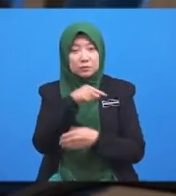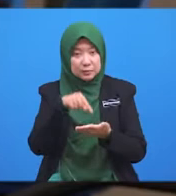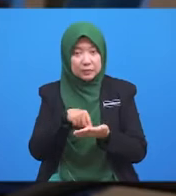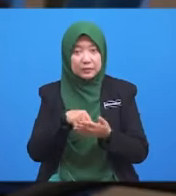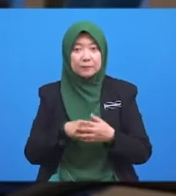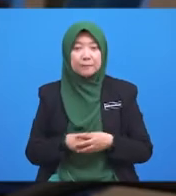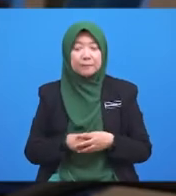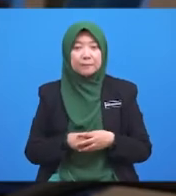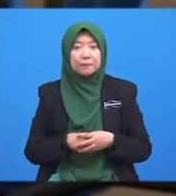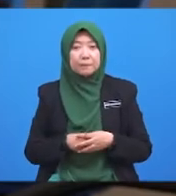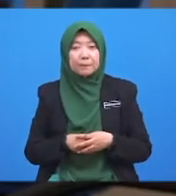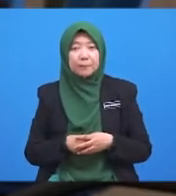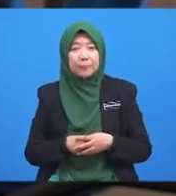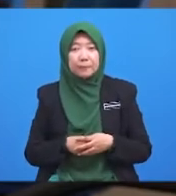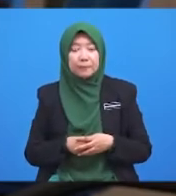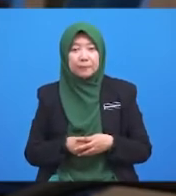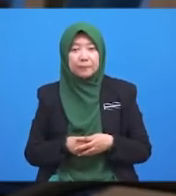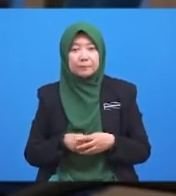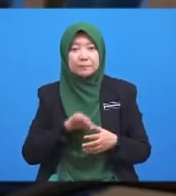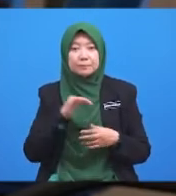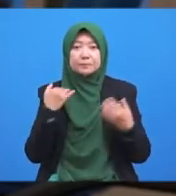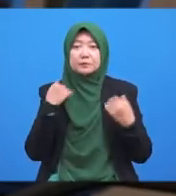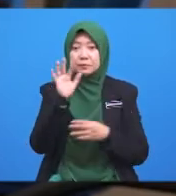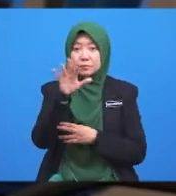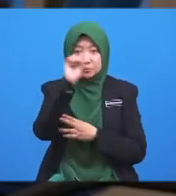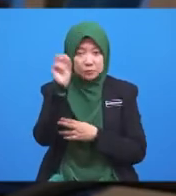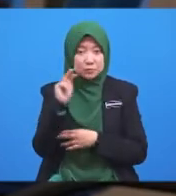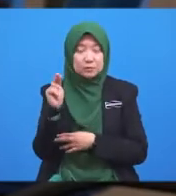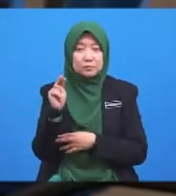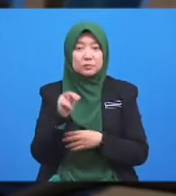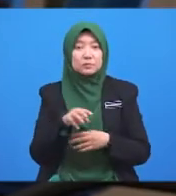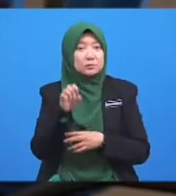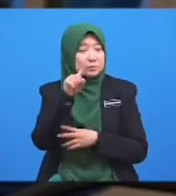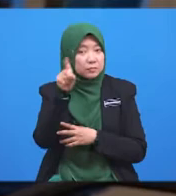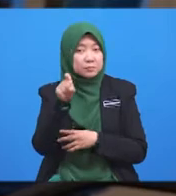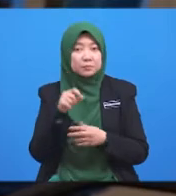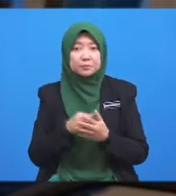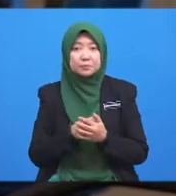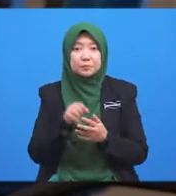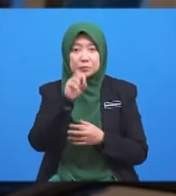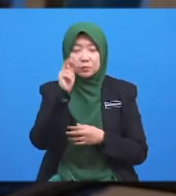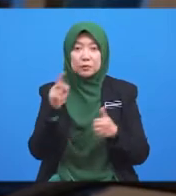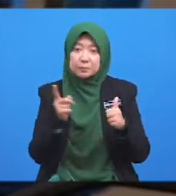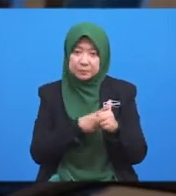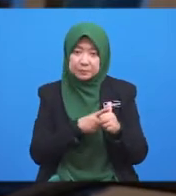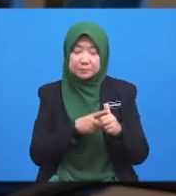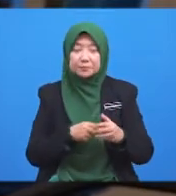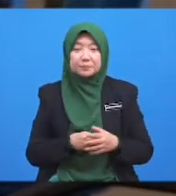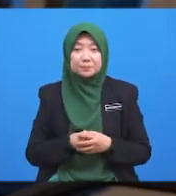ini. Saya mempunyai 5 soalan yang akan disoal. Soalan yang pertama